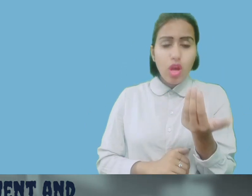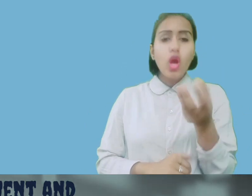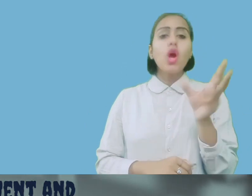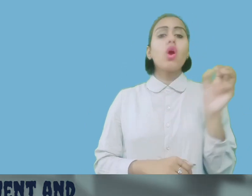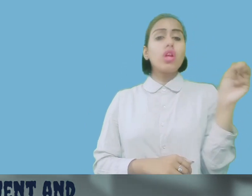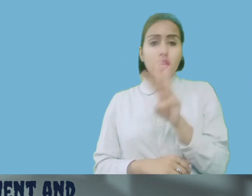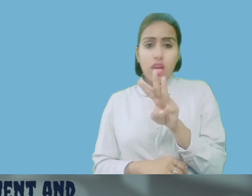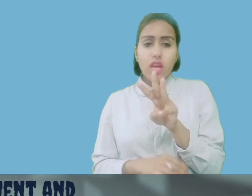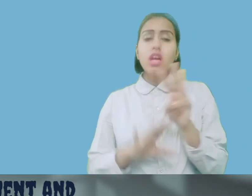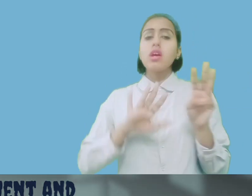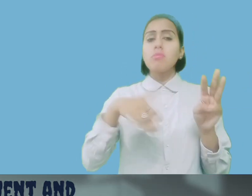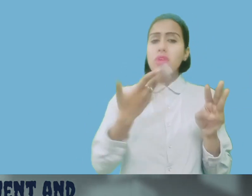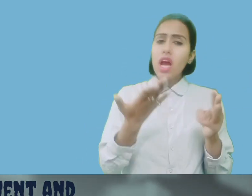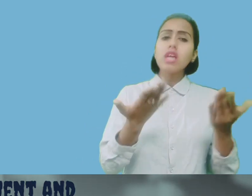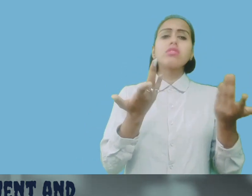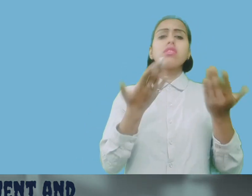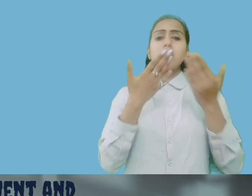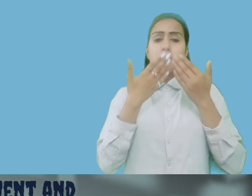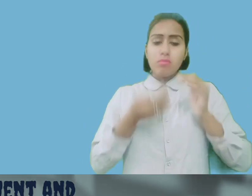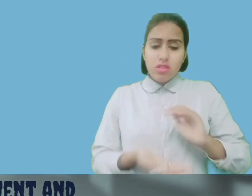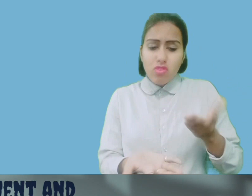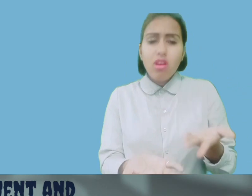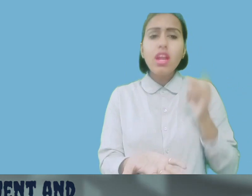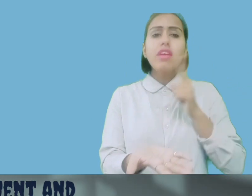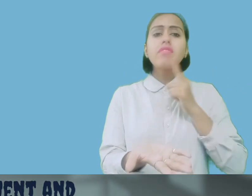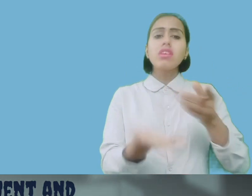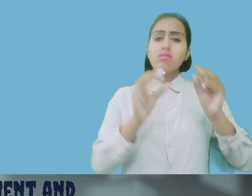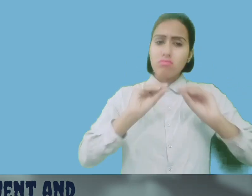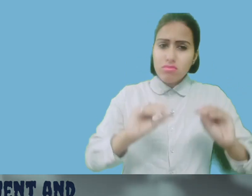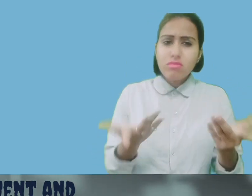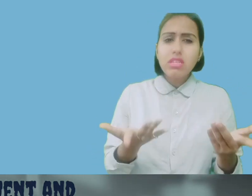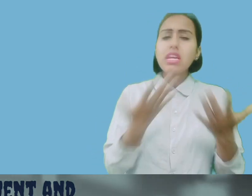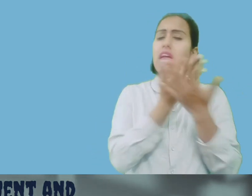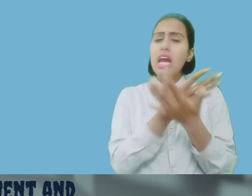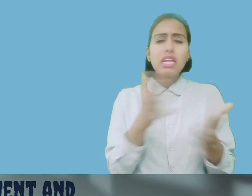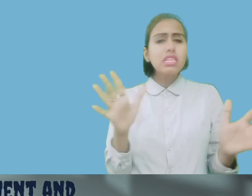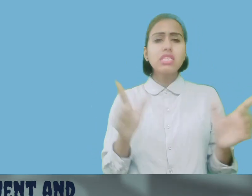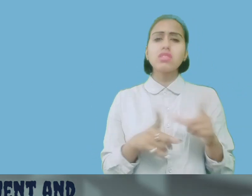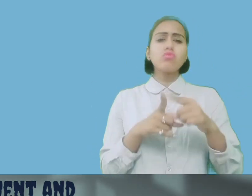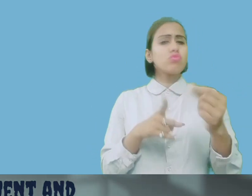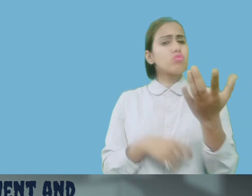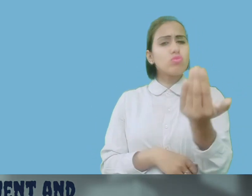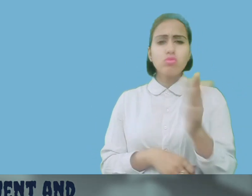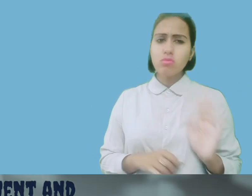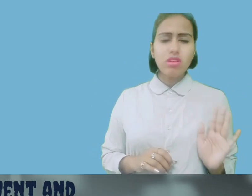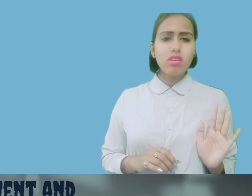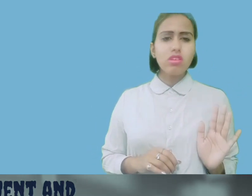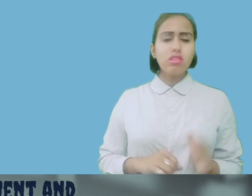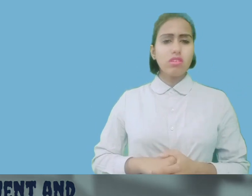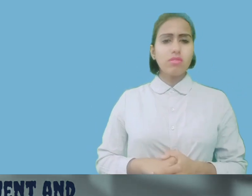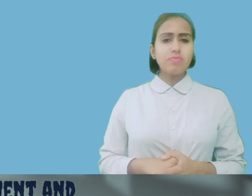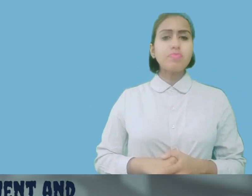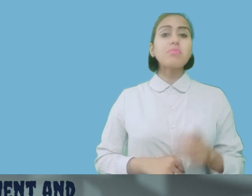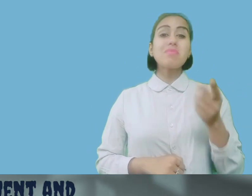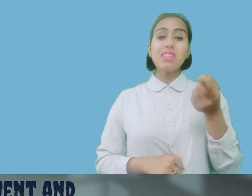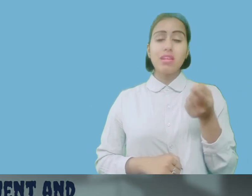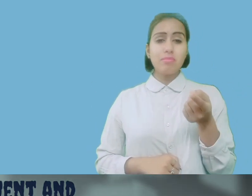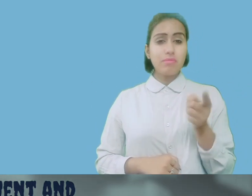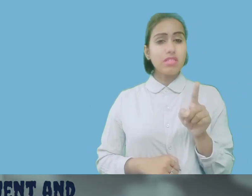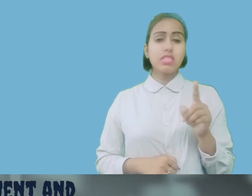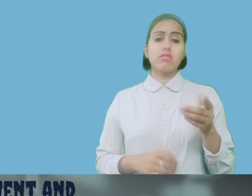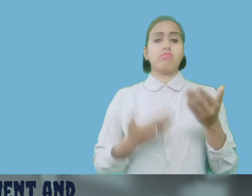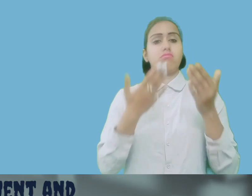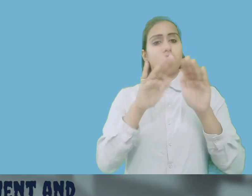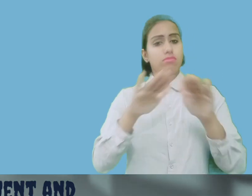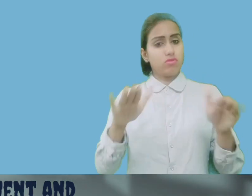का आसानी से पता है कि अगर उन्हें इस तरीके का प्रशिक्षण लेने की ज़रा सी भी इच्छा है तो वो निसंकोच मेरे पास तक आ सकते हैं और हम उन्हें